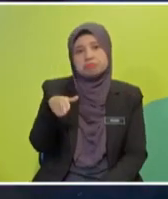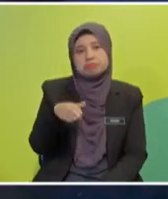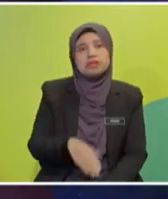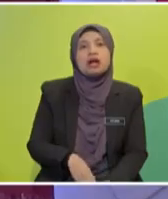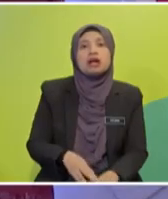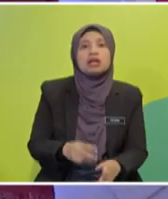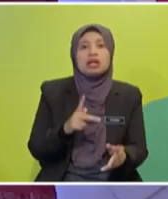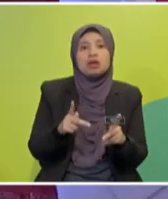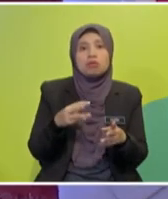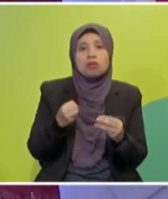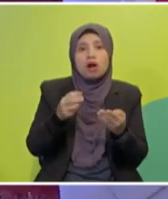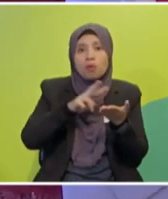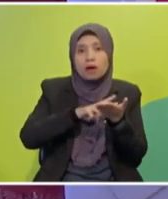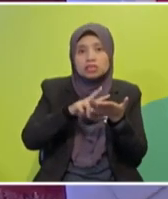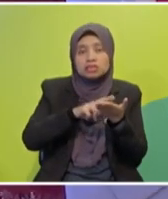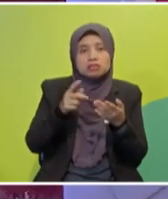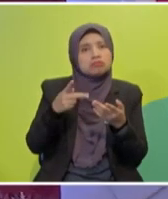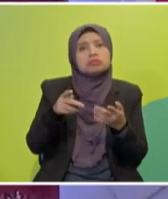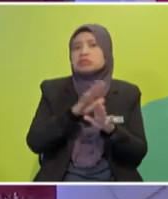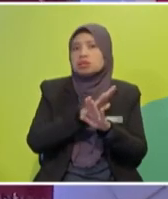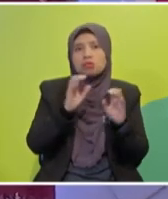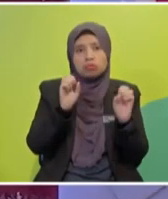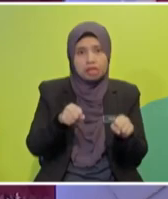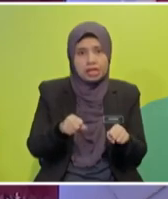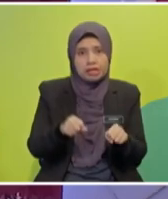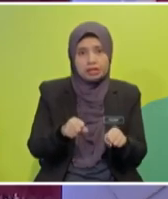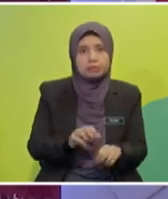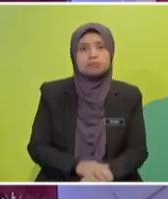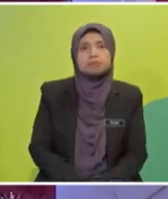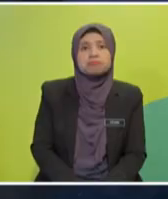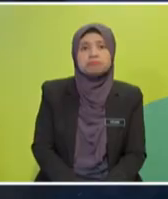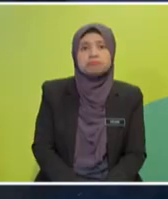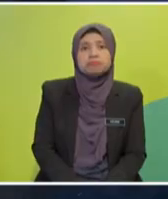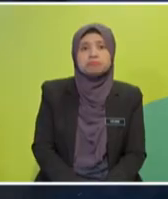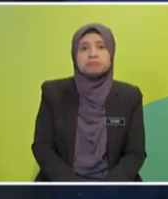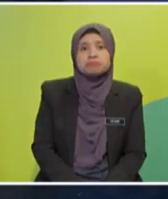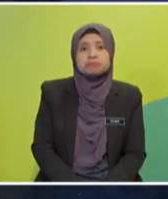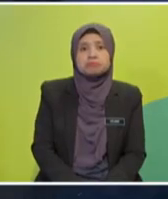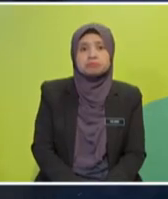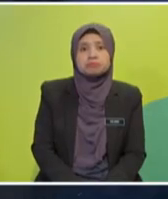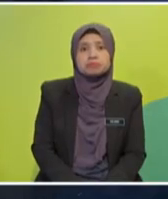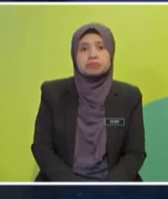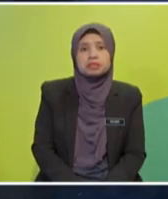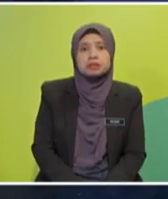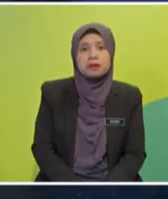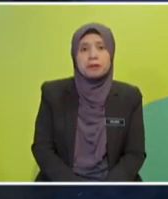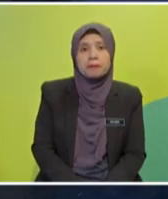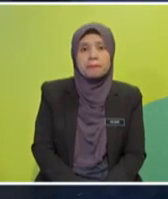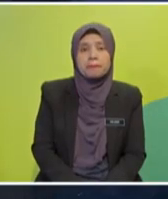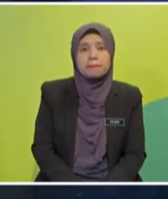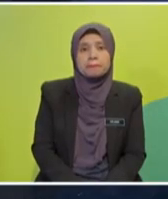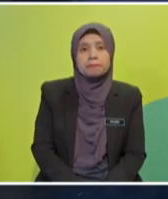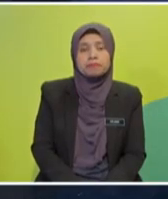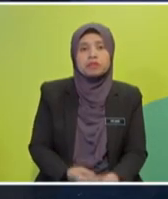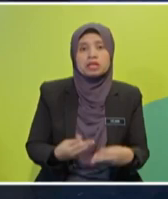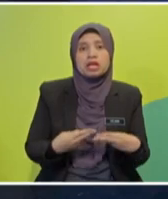lagi nak membaca macam Aiman baca tadi kan. Nak bertaranum semua lagilah tak boleh. Okey, baik. Okay, jadi kita boleh bagi ganjaran? Boleh. Okey, terima kasih Ustazah